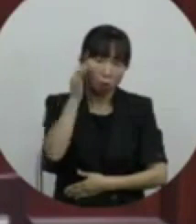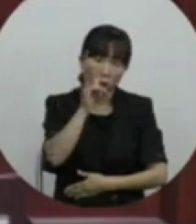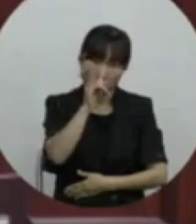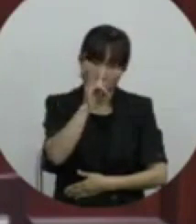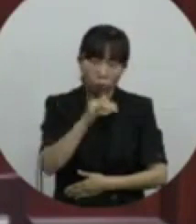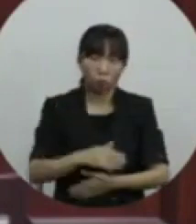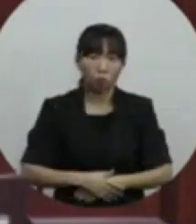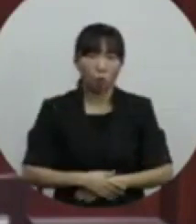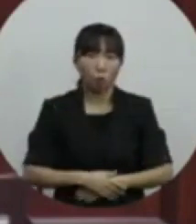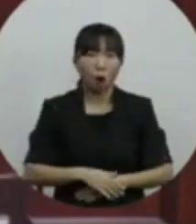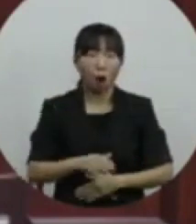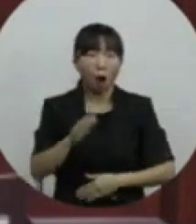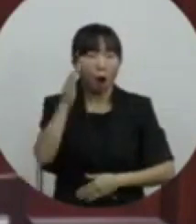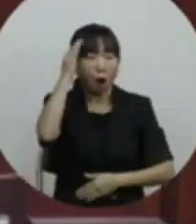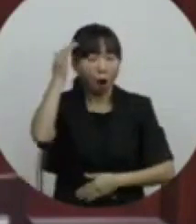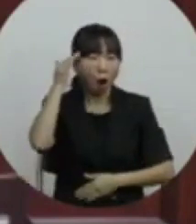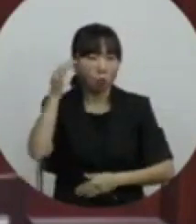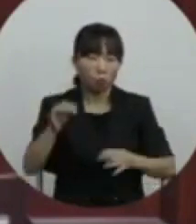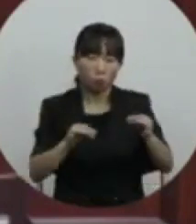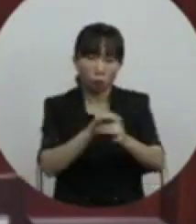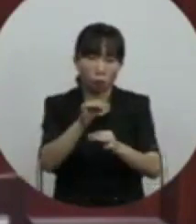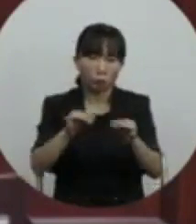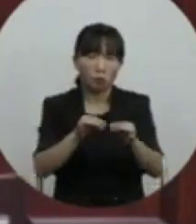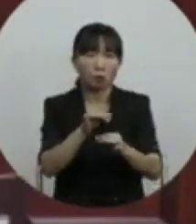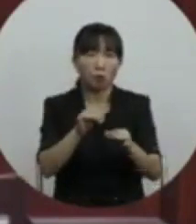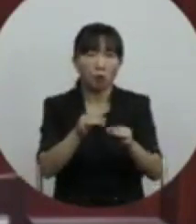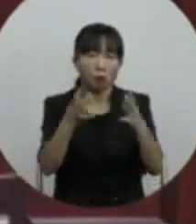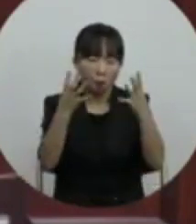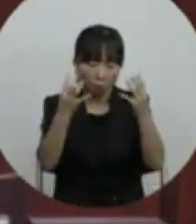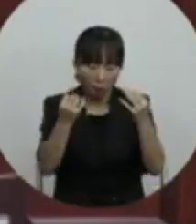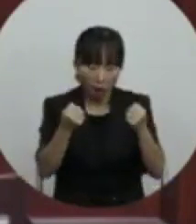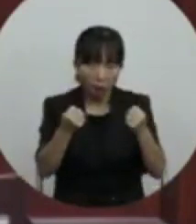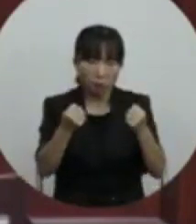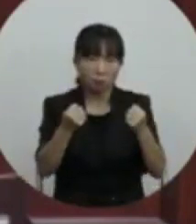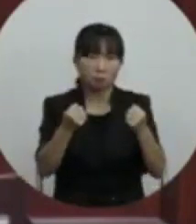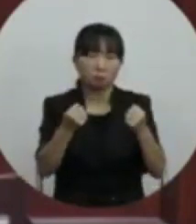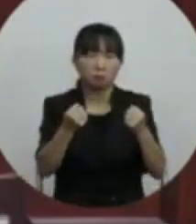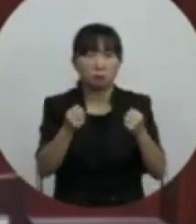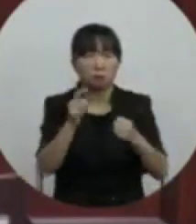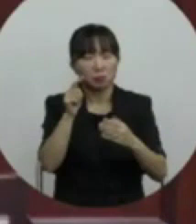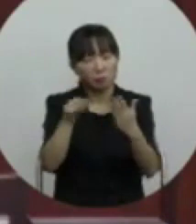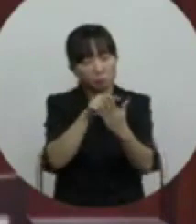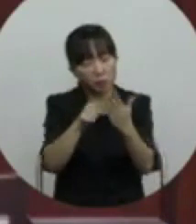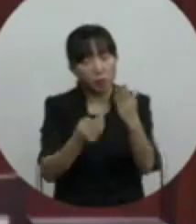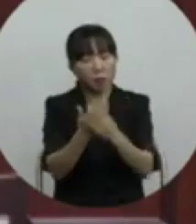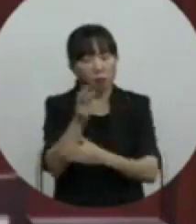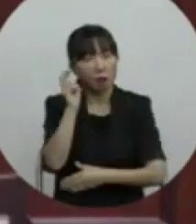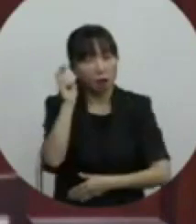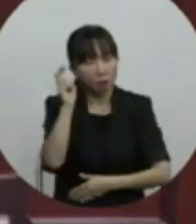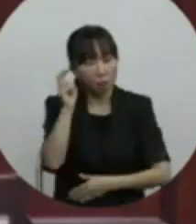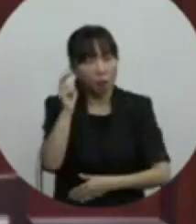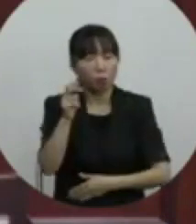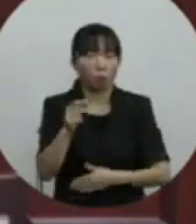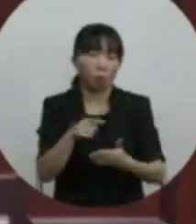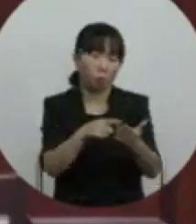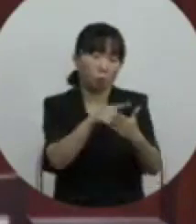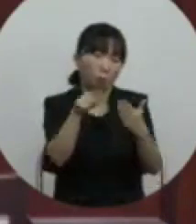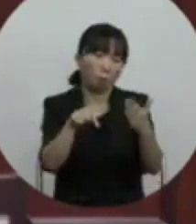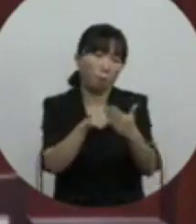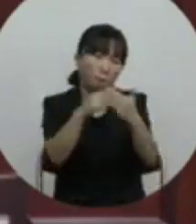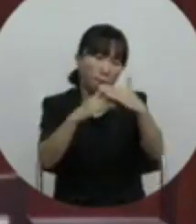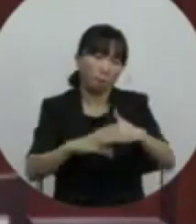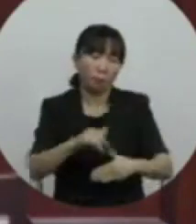중심인 한국 경제 전체에 심대한 영향을 미칠 것이라고 하고 있습니다. 무역 진입